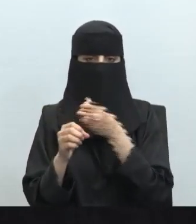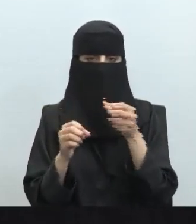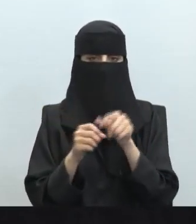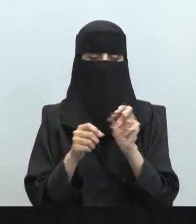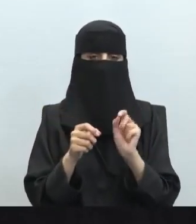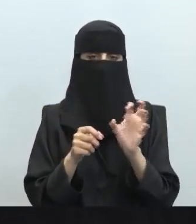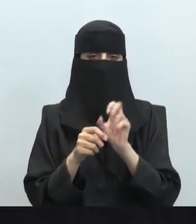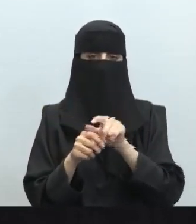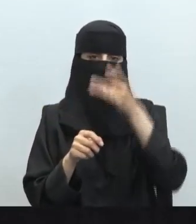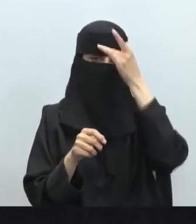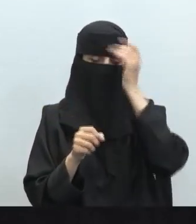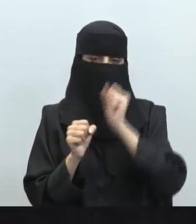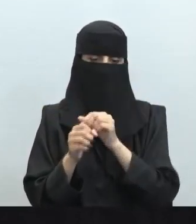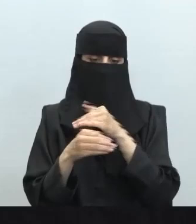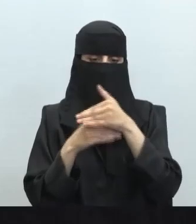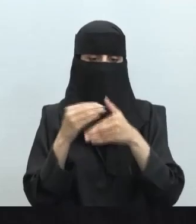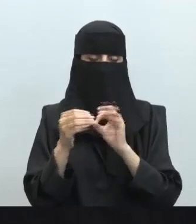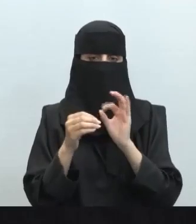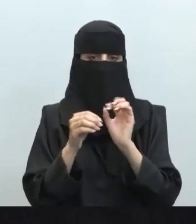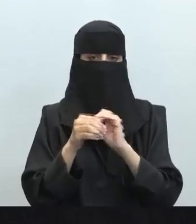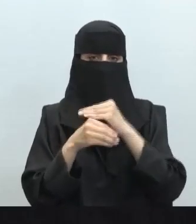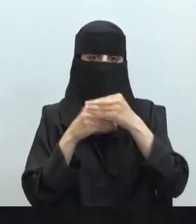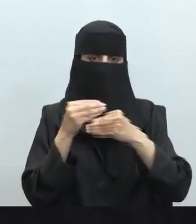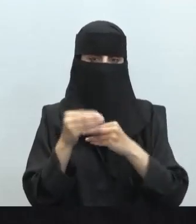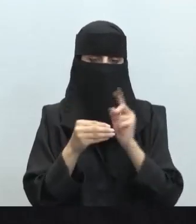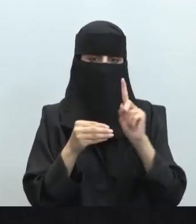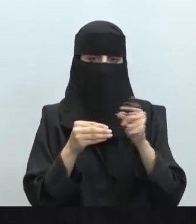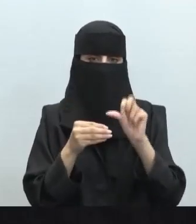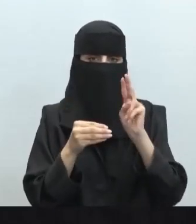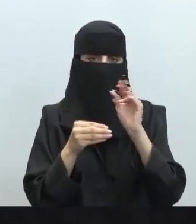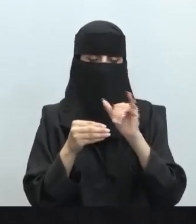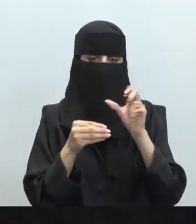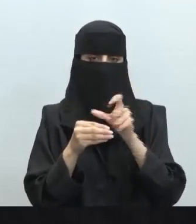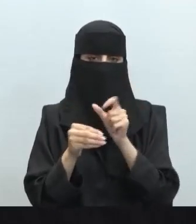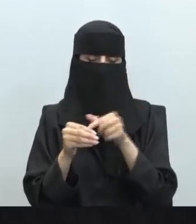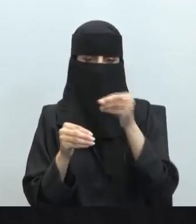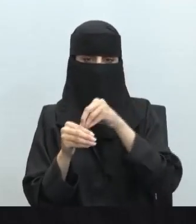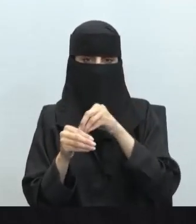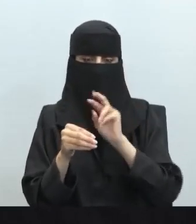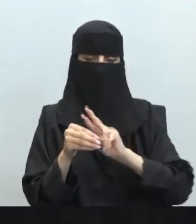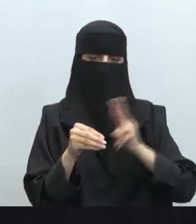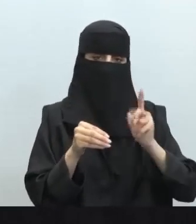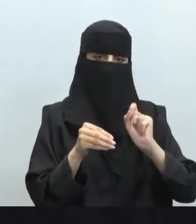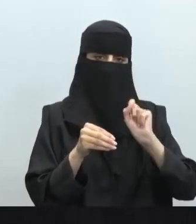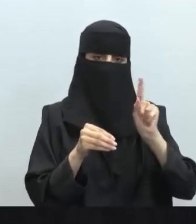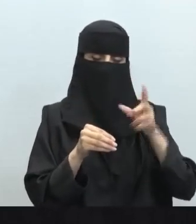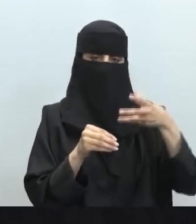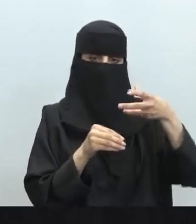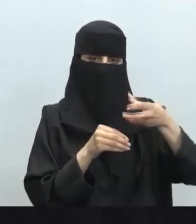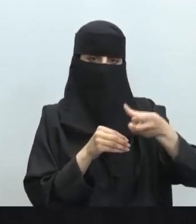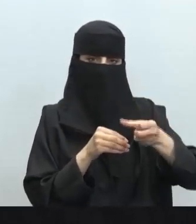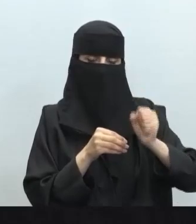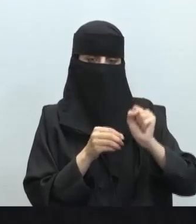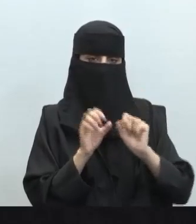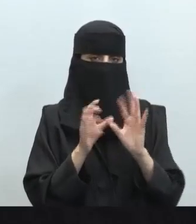الفيروسات عباره عن ماده وراثيه مغلفه بالبروتين ففي الاول قاموا بحقن هذا الفيروس بمجموعه فوسفات او الفوسفات